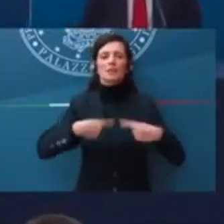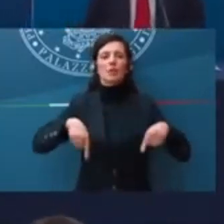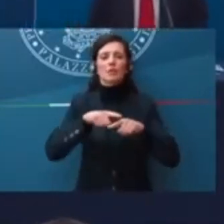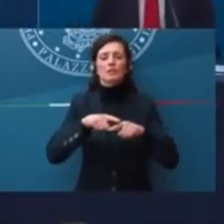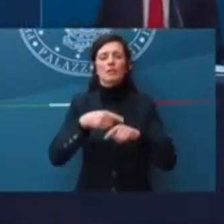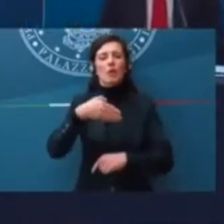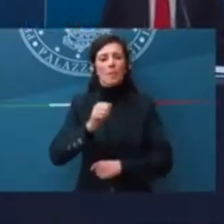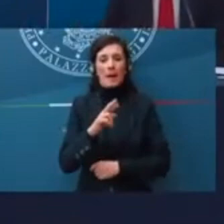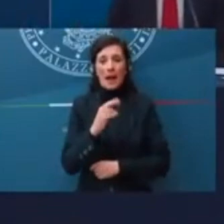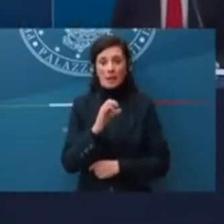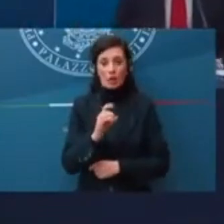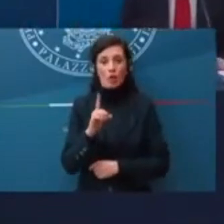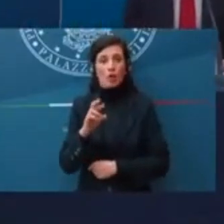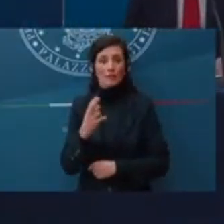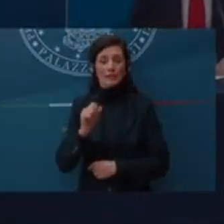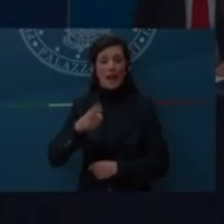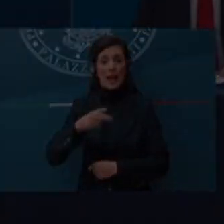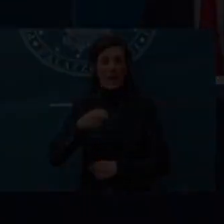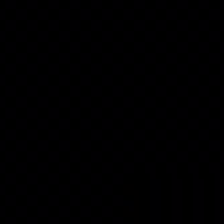soprattutto somministrazione apprendistato